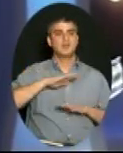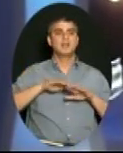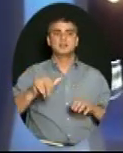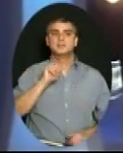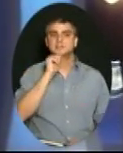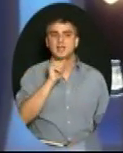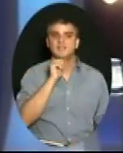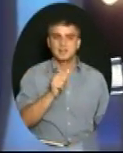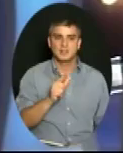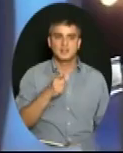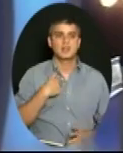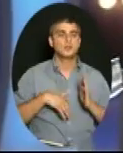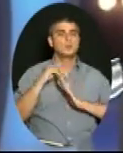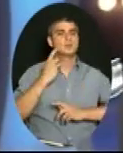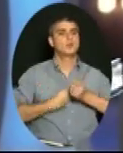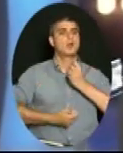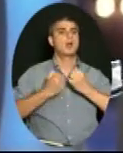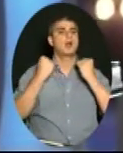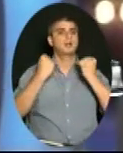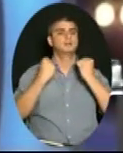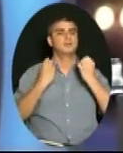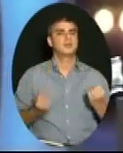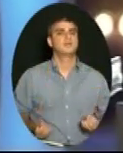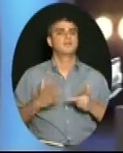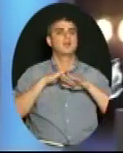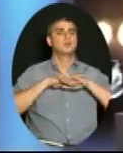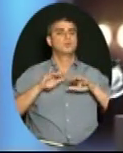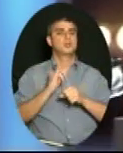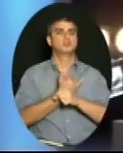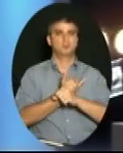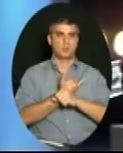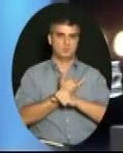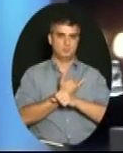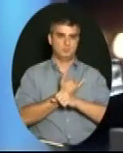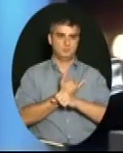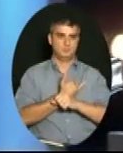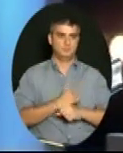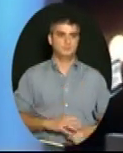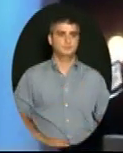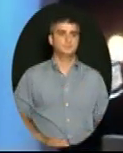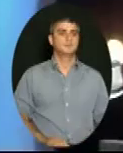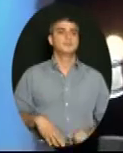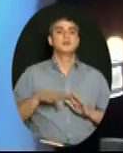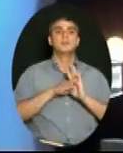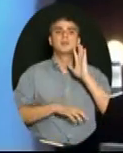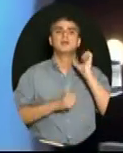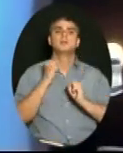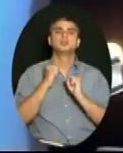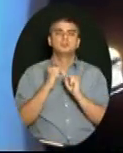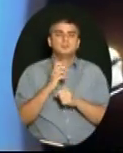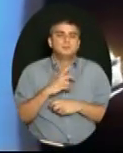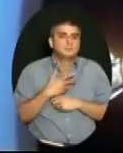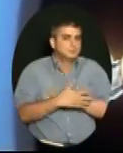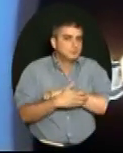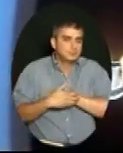סרבנית, בנינו כלכלה חזקה והפרחנו את הישימון. בתנאים קשים,